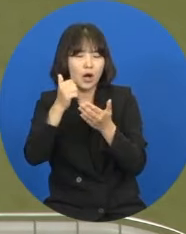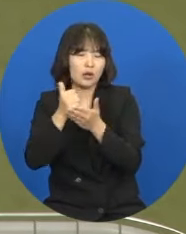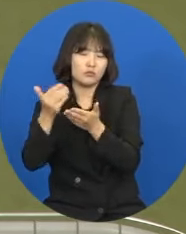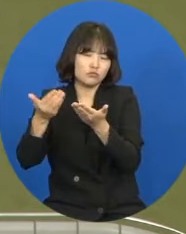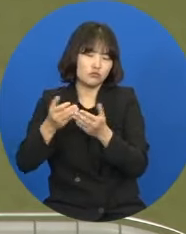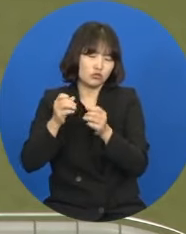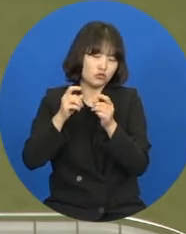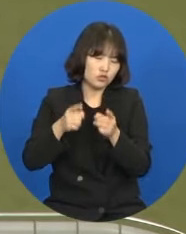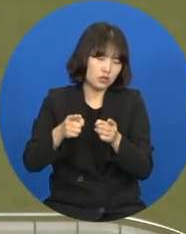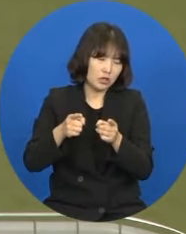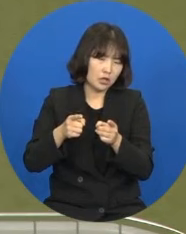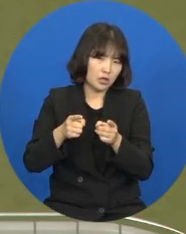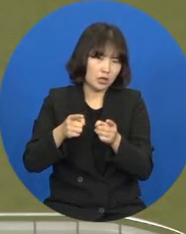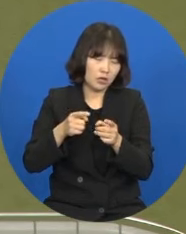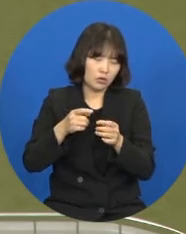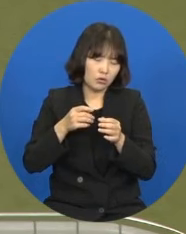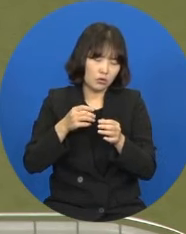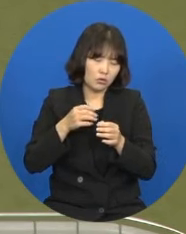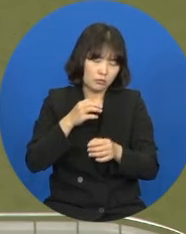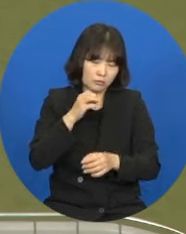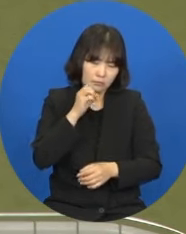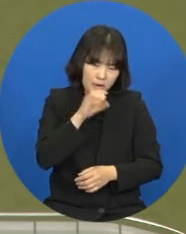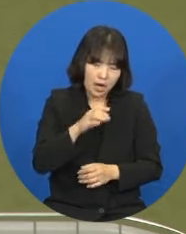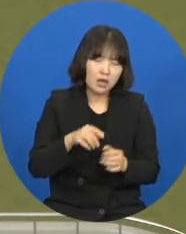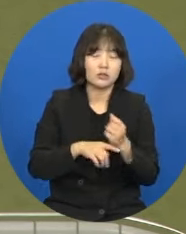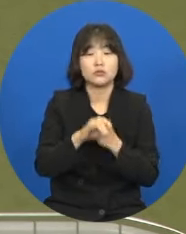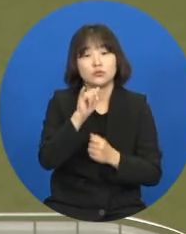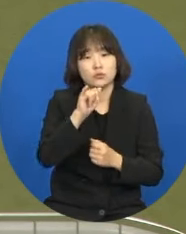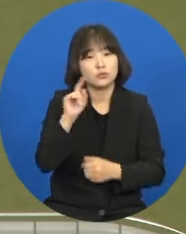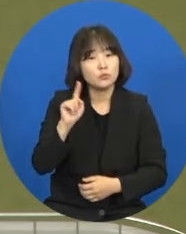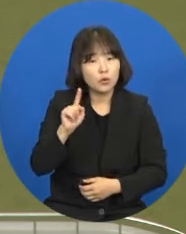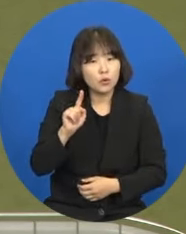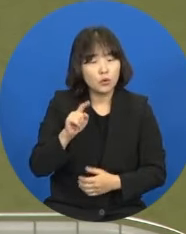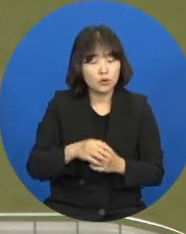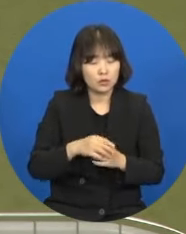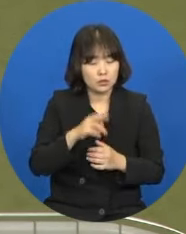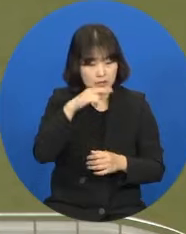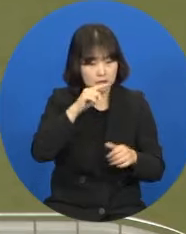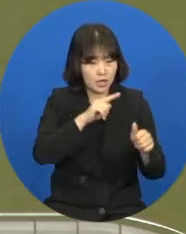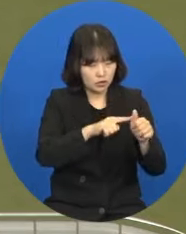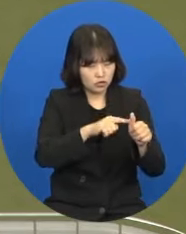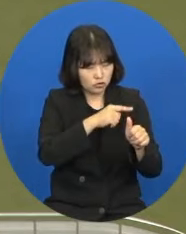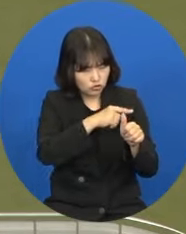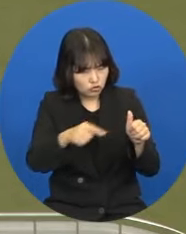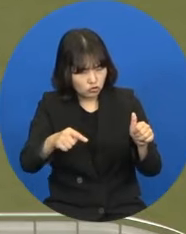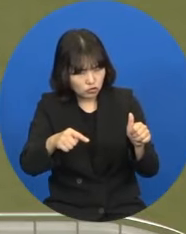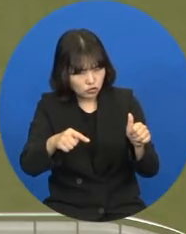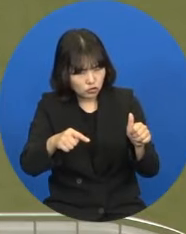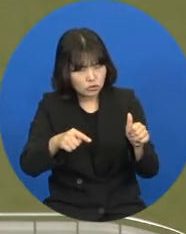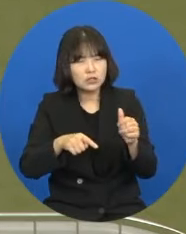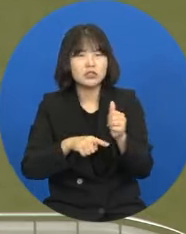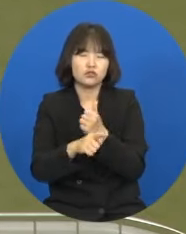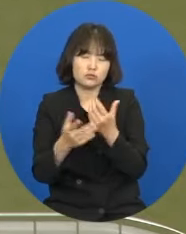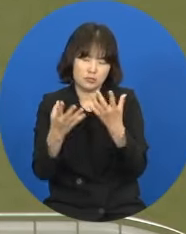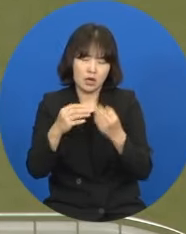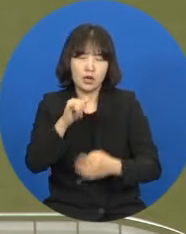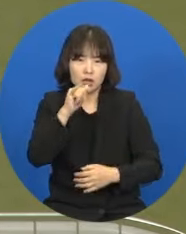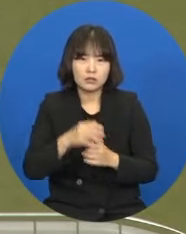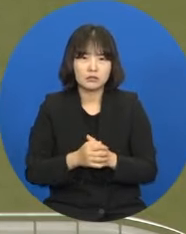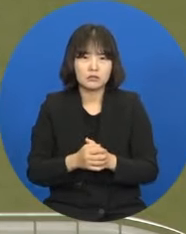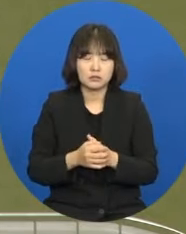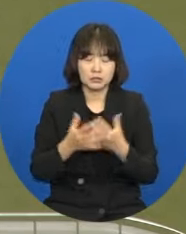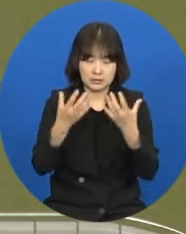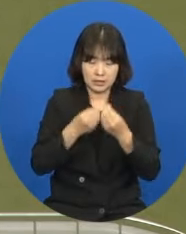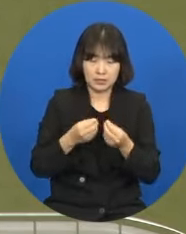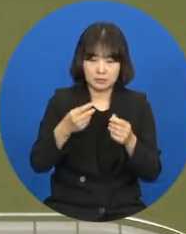만한 사실은 명백한 이유가 있었습니다 왜냐면 사울을 죽일만한 명분이 너무 많았어요 대표적으로 세